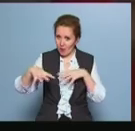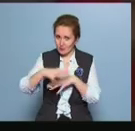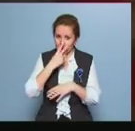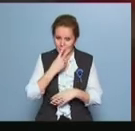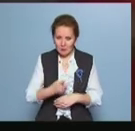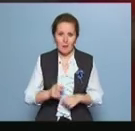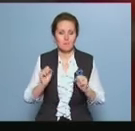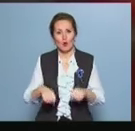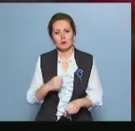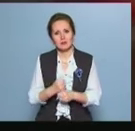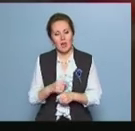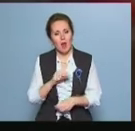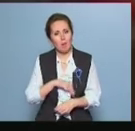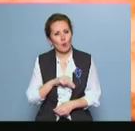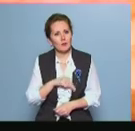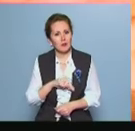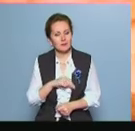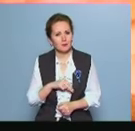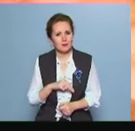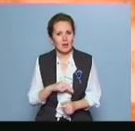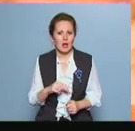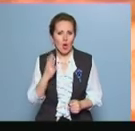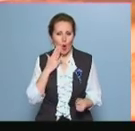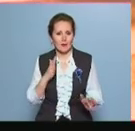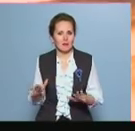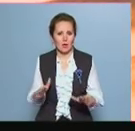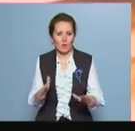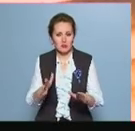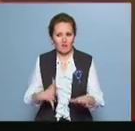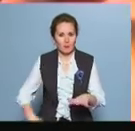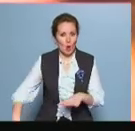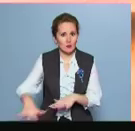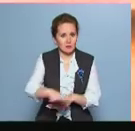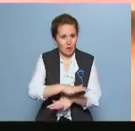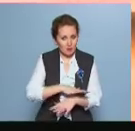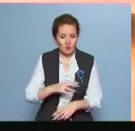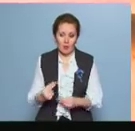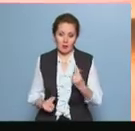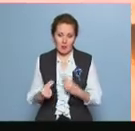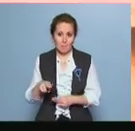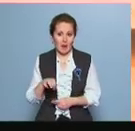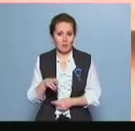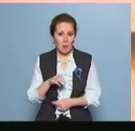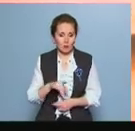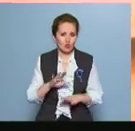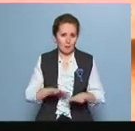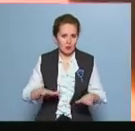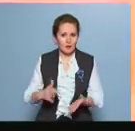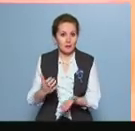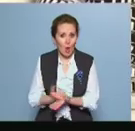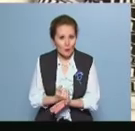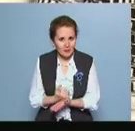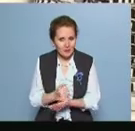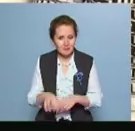Также можно здесь работать с ориентировкой в пространстве, взрывать предметы в песочек, чтобы дети находили эти